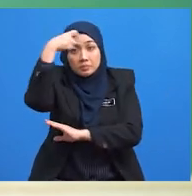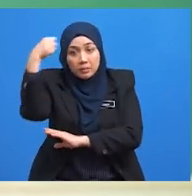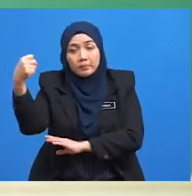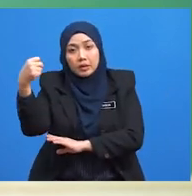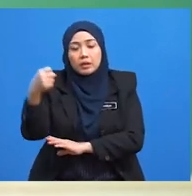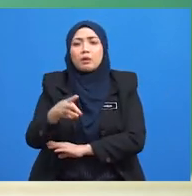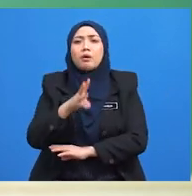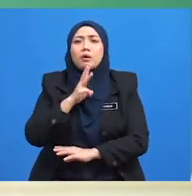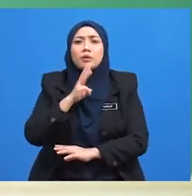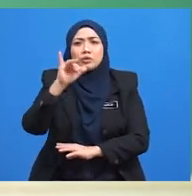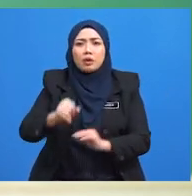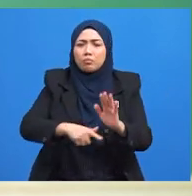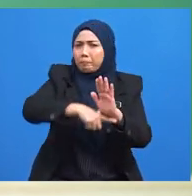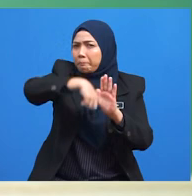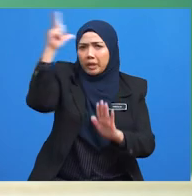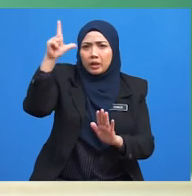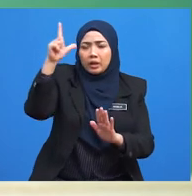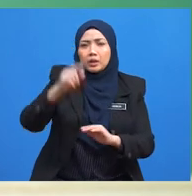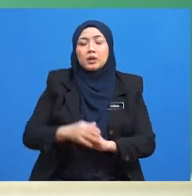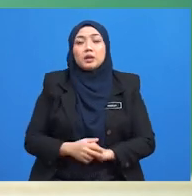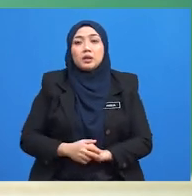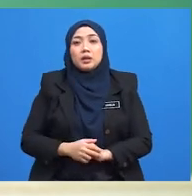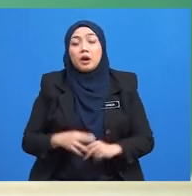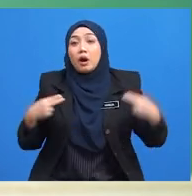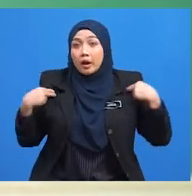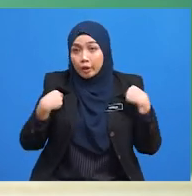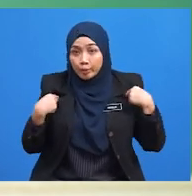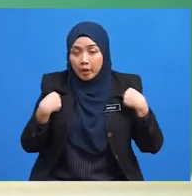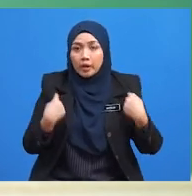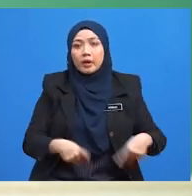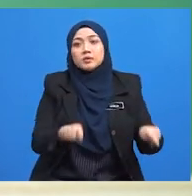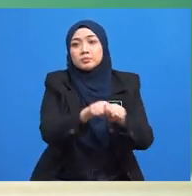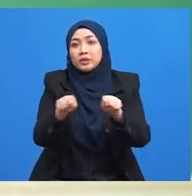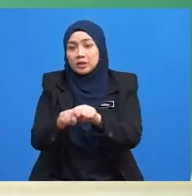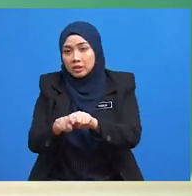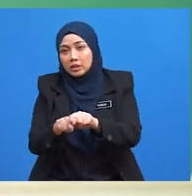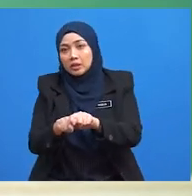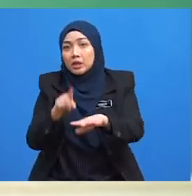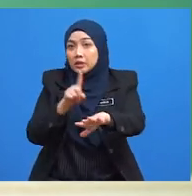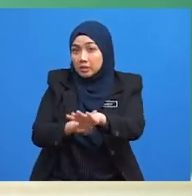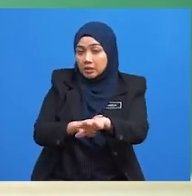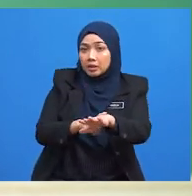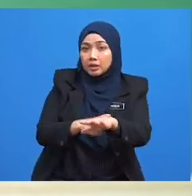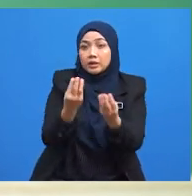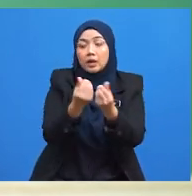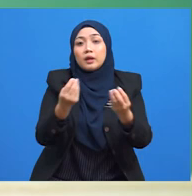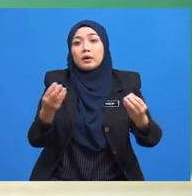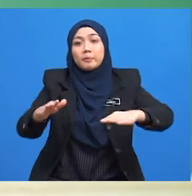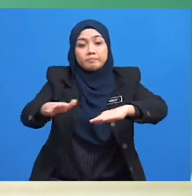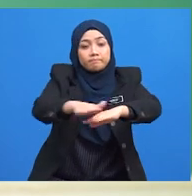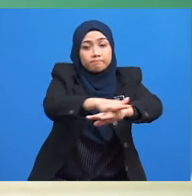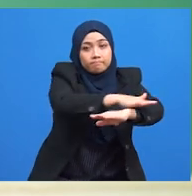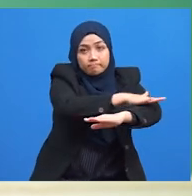oleh air yang berlebihan. Habitat haiwan seperti hutan tanah pamah akan terjejas dan haiwan